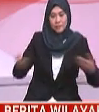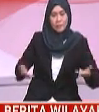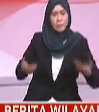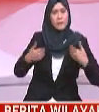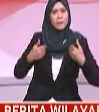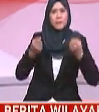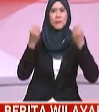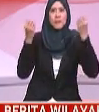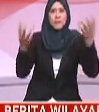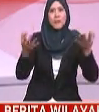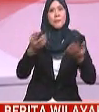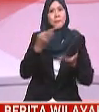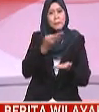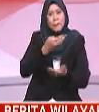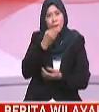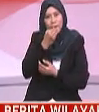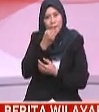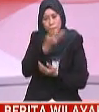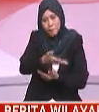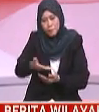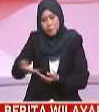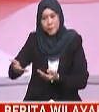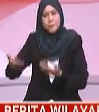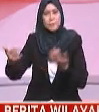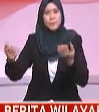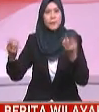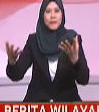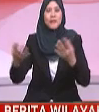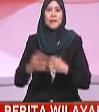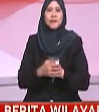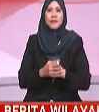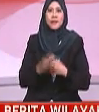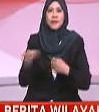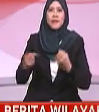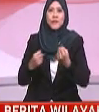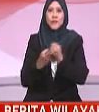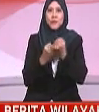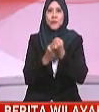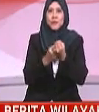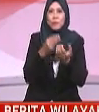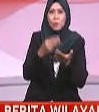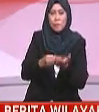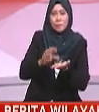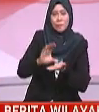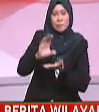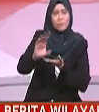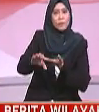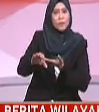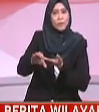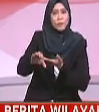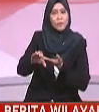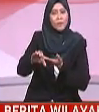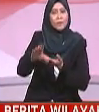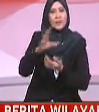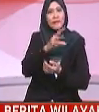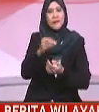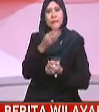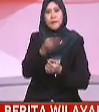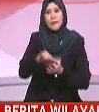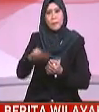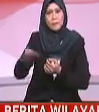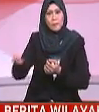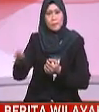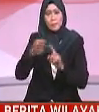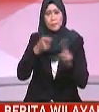mengandungi barang-barang makanan seharian dan juga sumbangan wang tunai dan beberapa barang